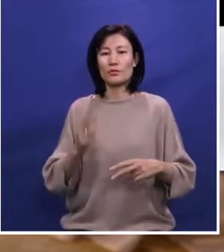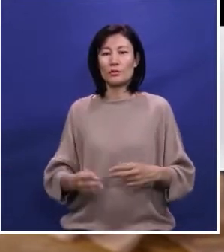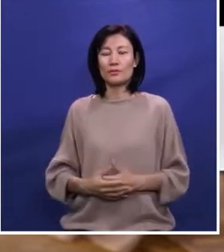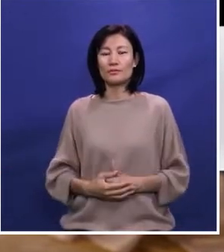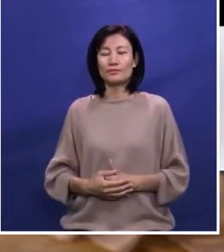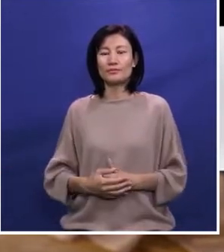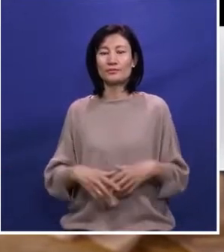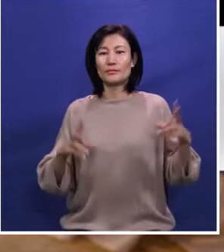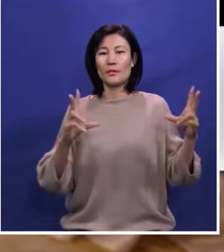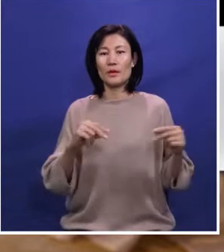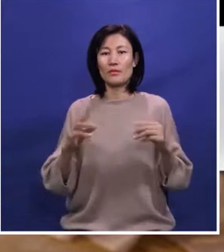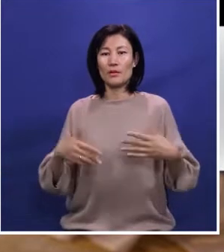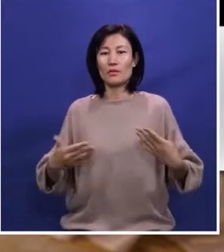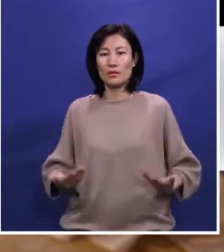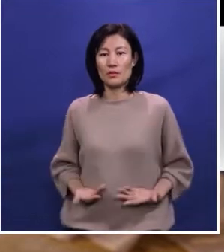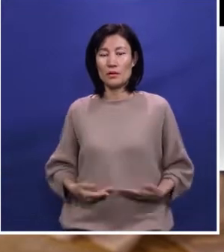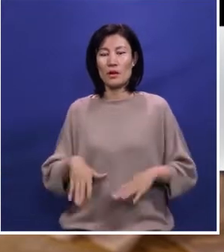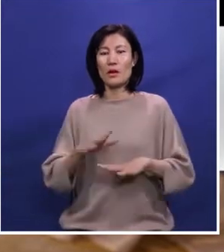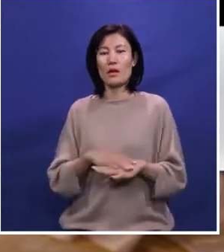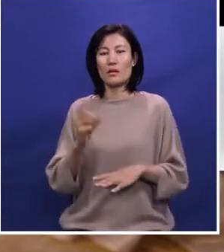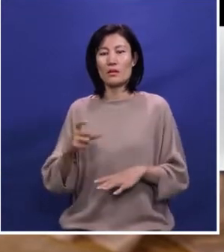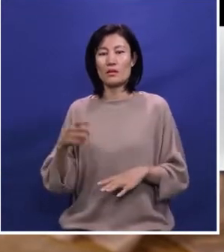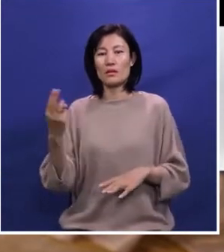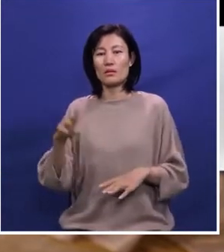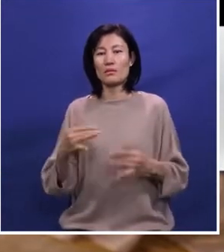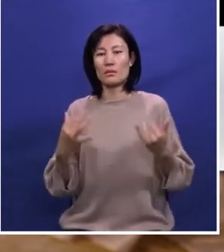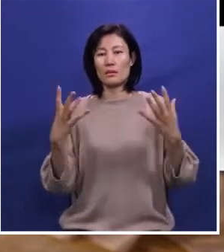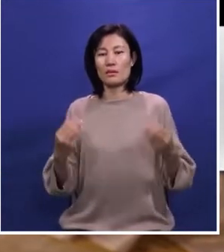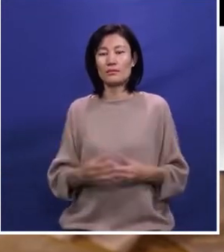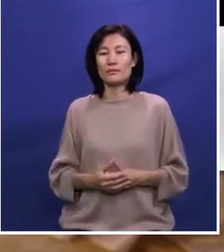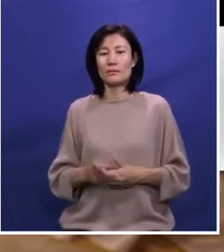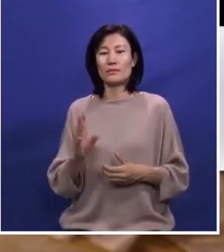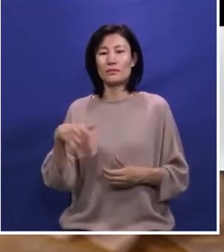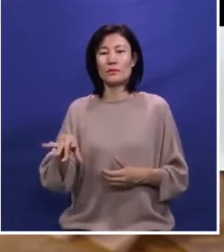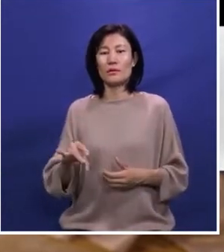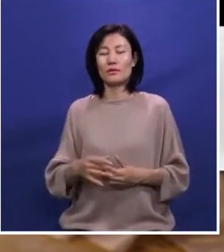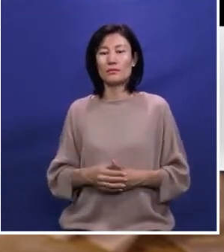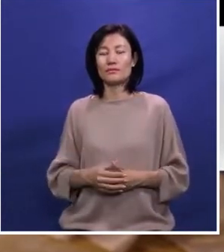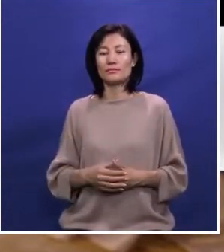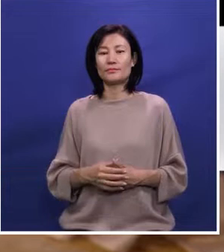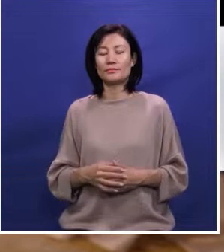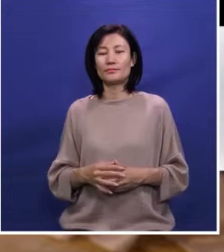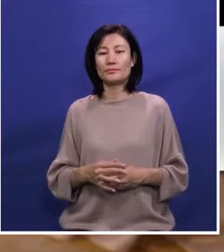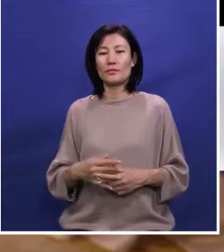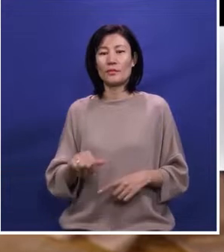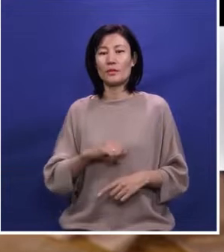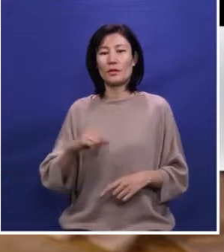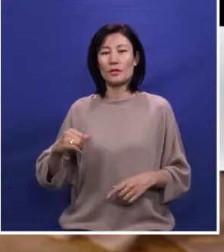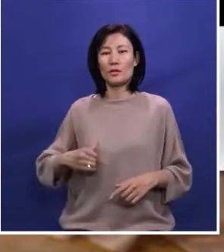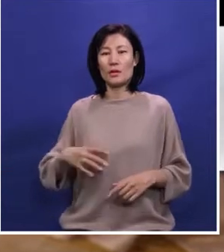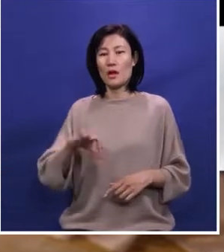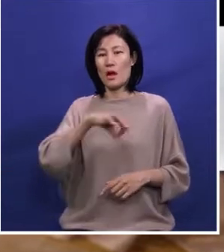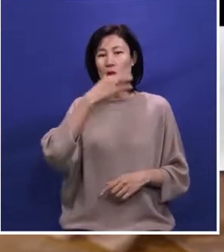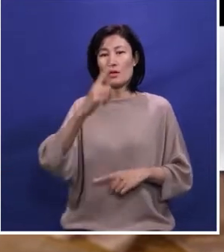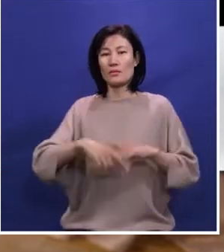тоқтатып, бейбіт жолменен халықты дінге енгізген адам. Әрі осы елді басқарушы патшасы болған, ол өзіне уәзір